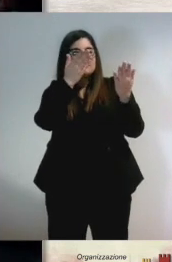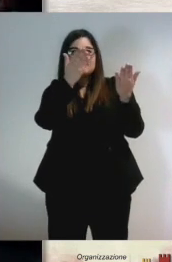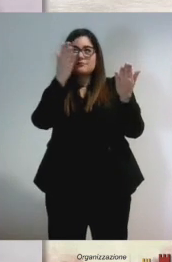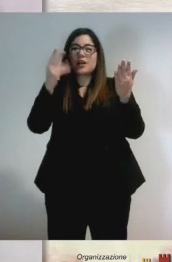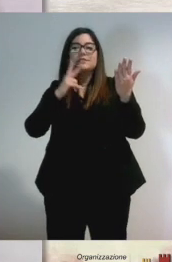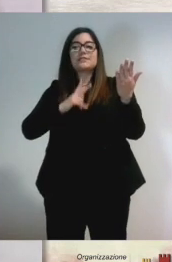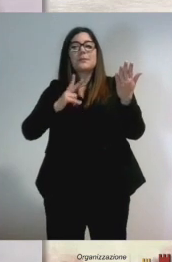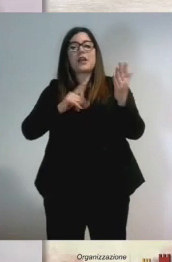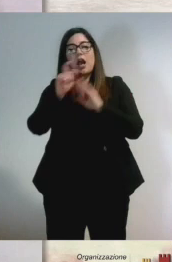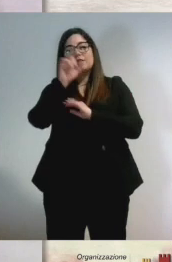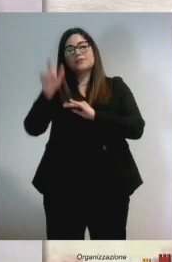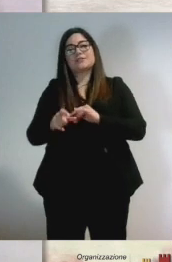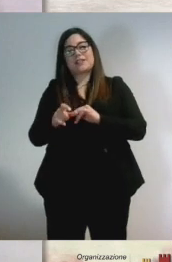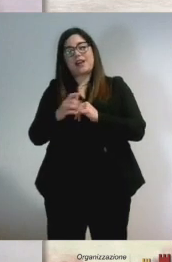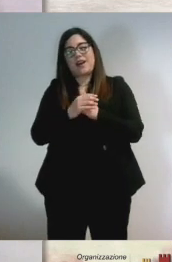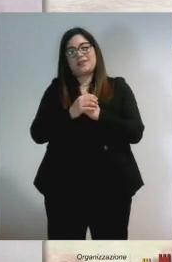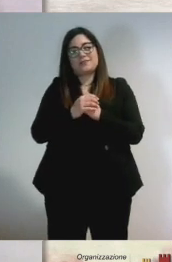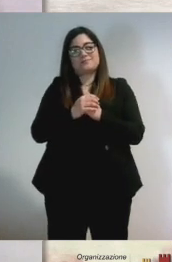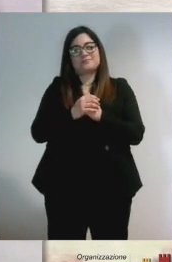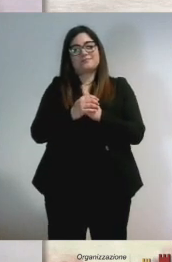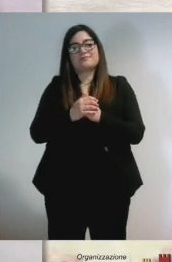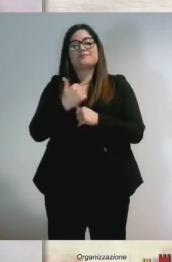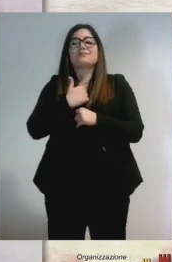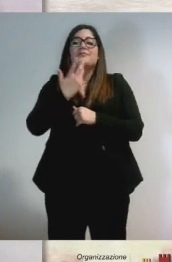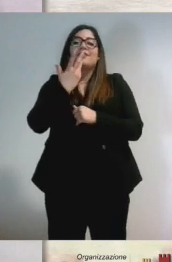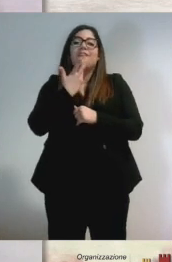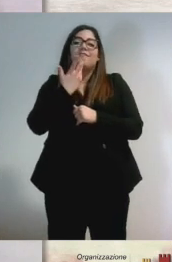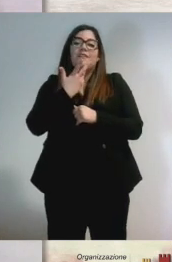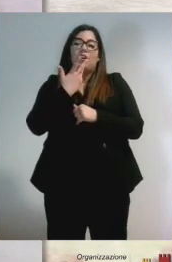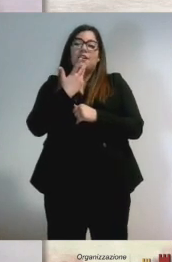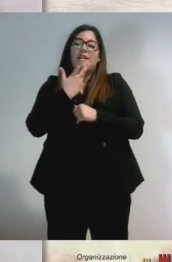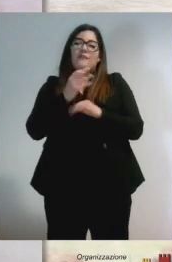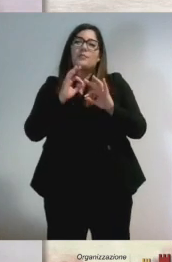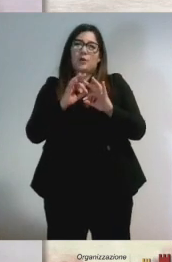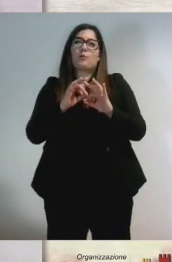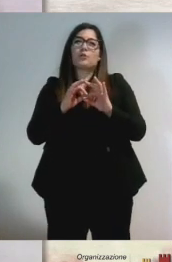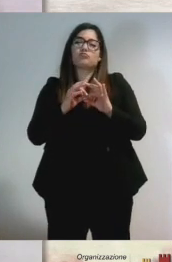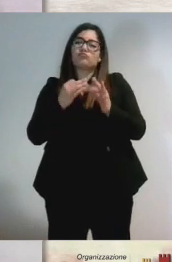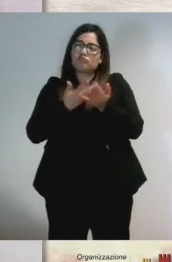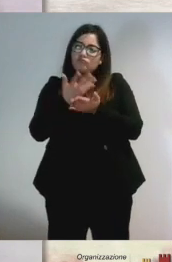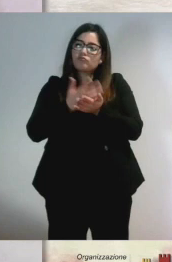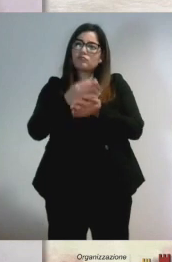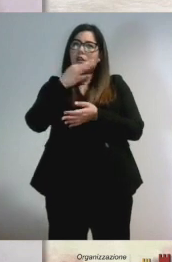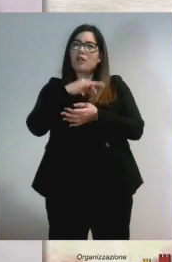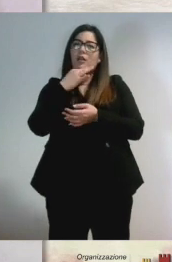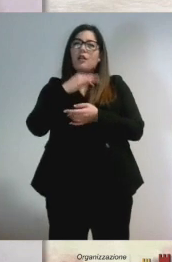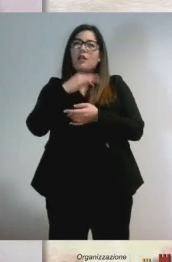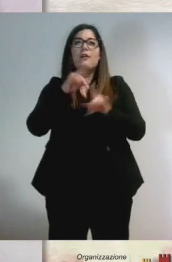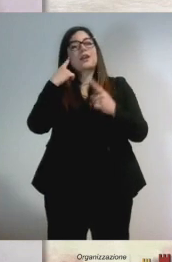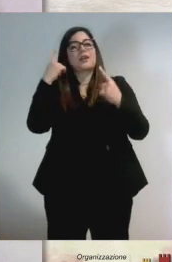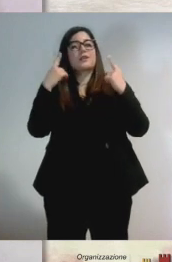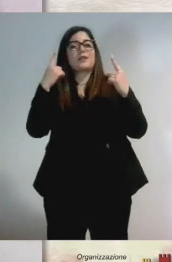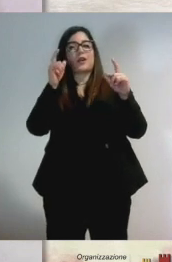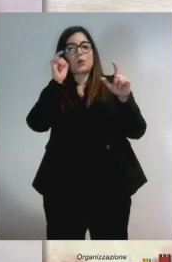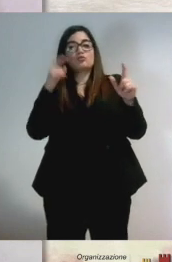Volevo ascoltare sicuramente Le istanze ma soprattutto le idee di una generazione che ha tanto